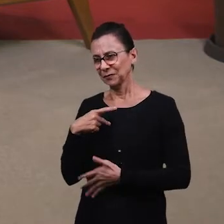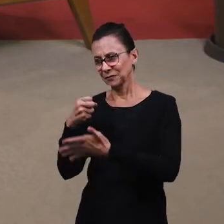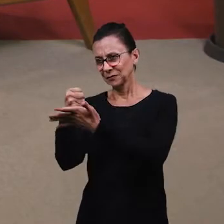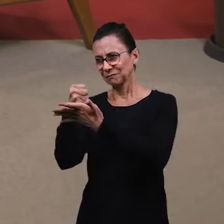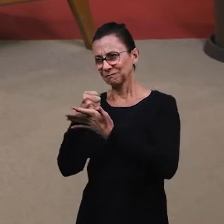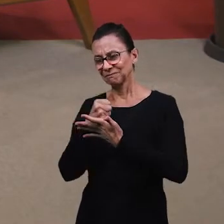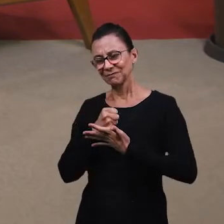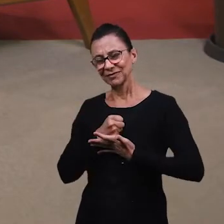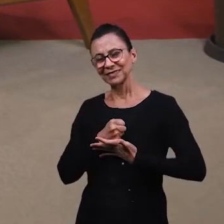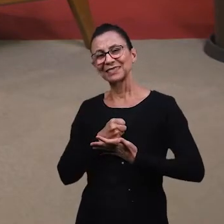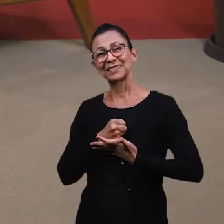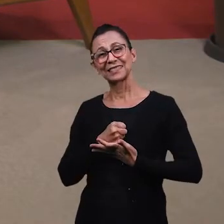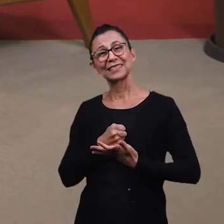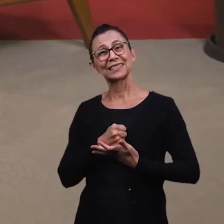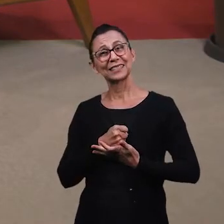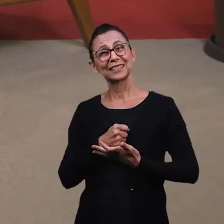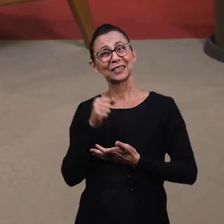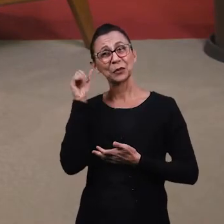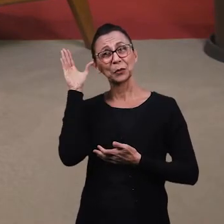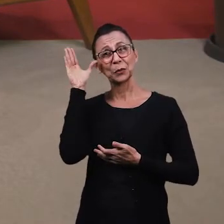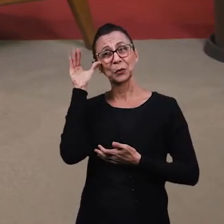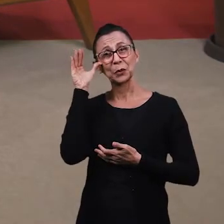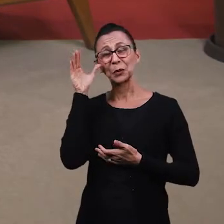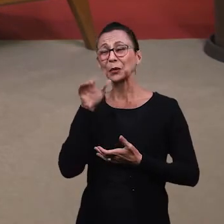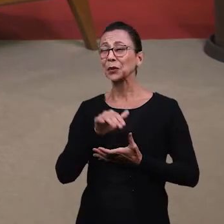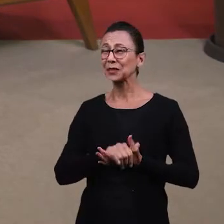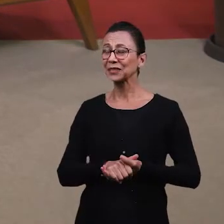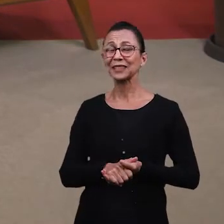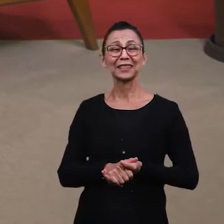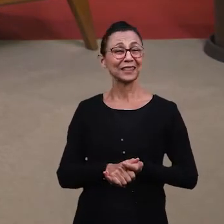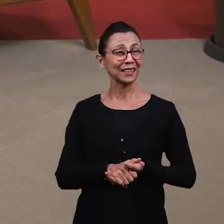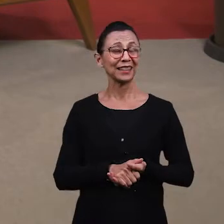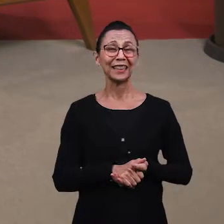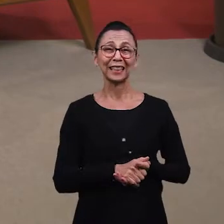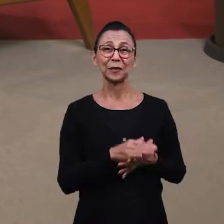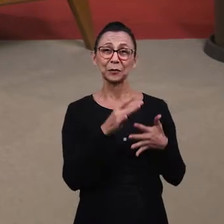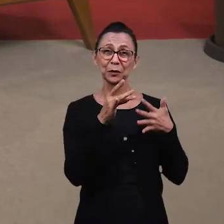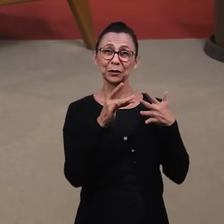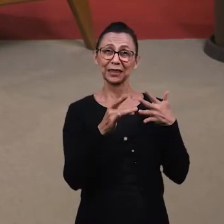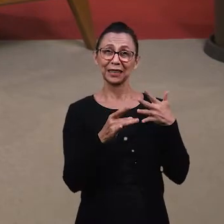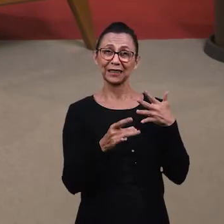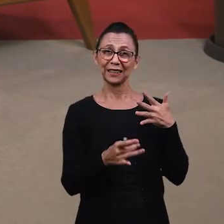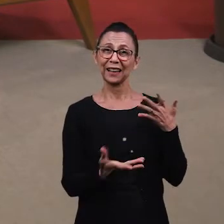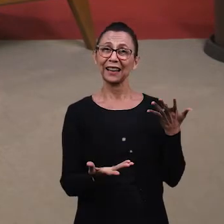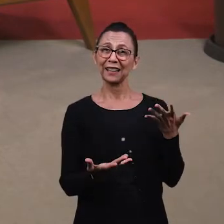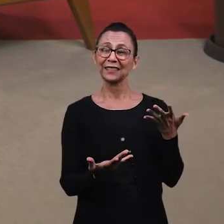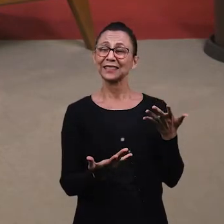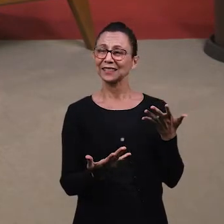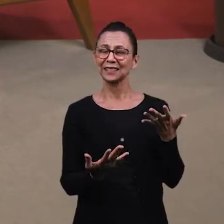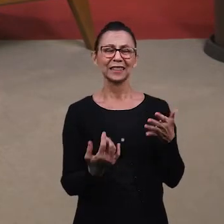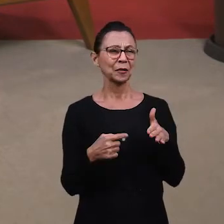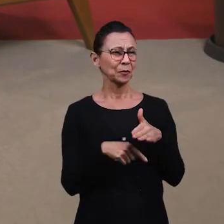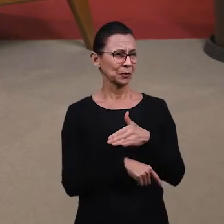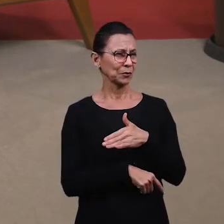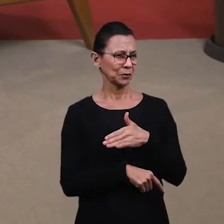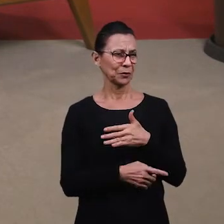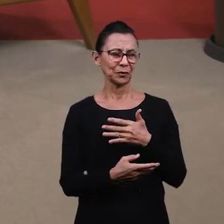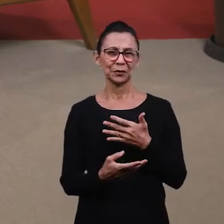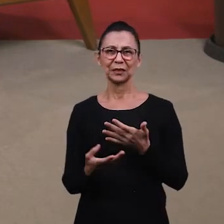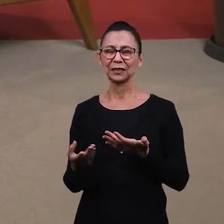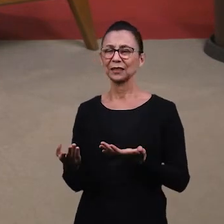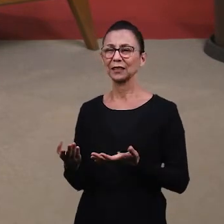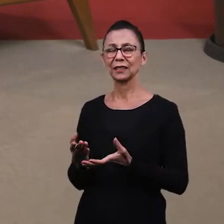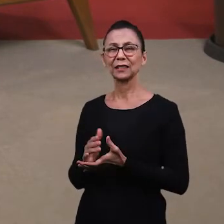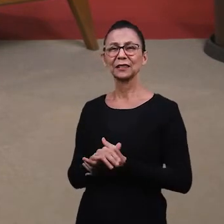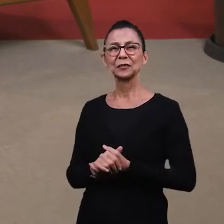tous, la paix du Seigneur Jésus. Amen. Merci beaucoup, Pasteur Alex, pour votre participation. Il y a beaucoup